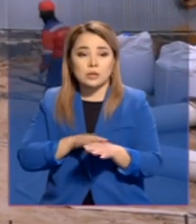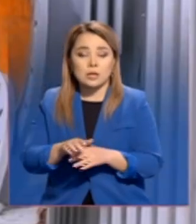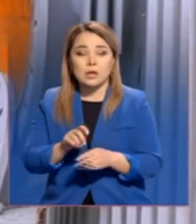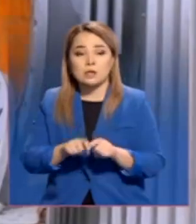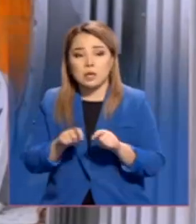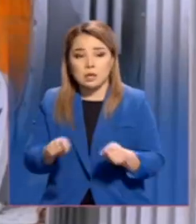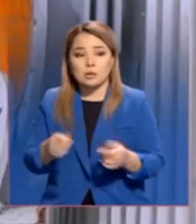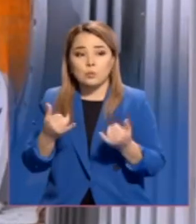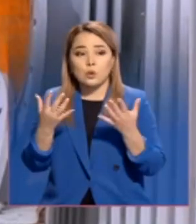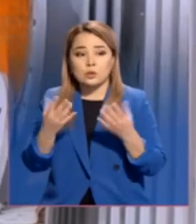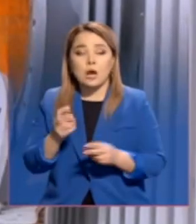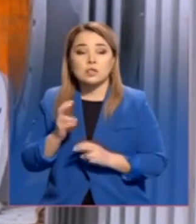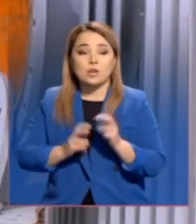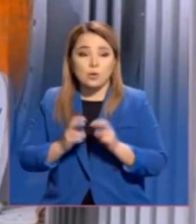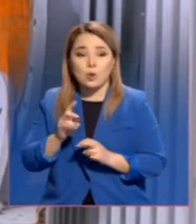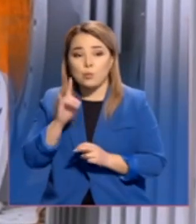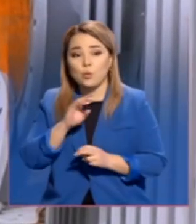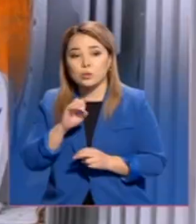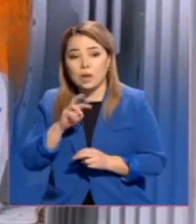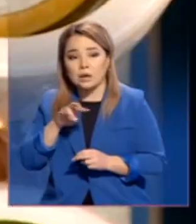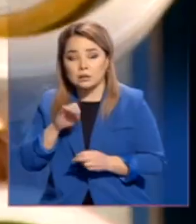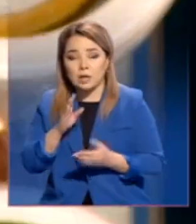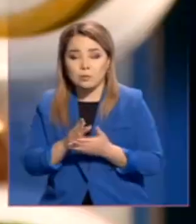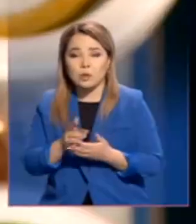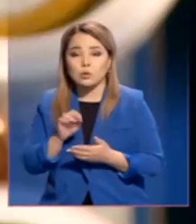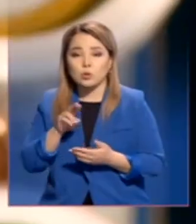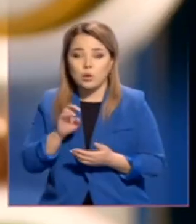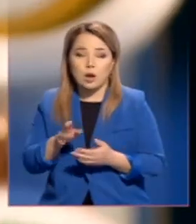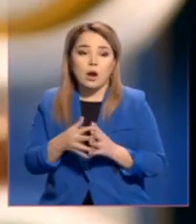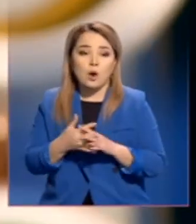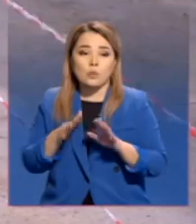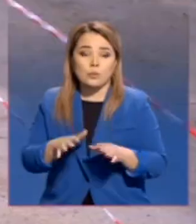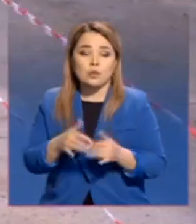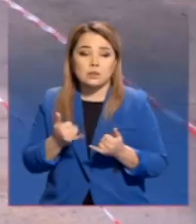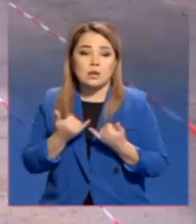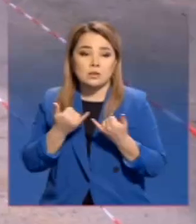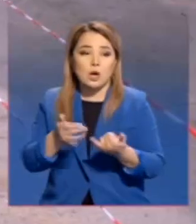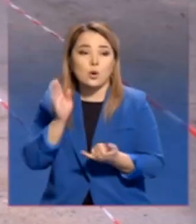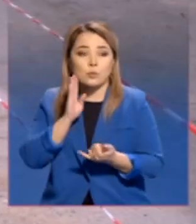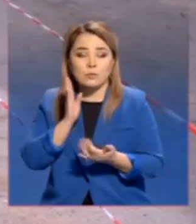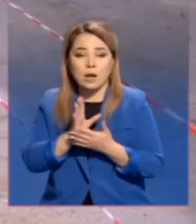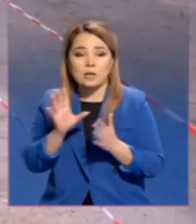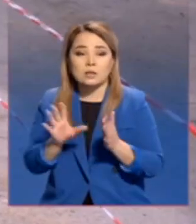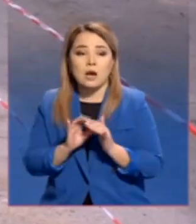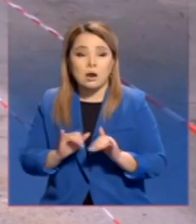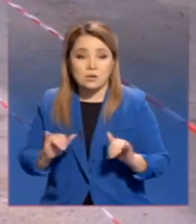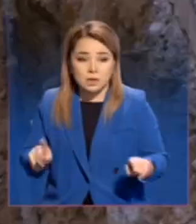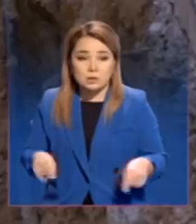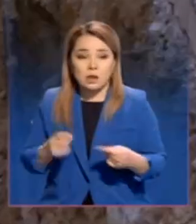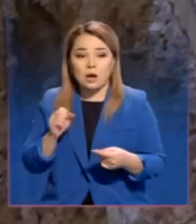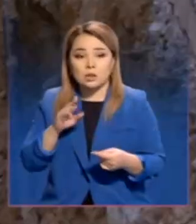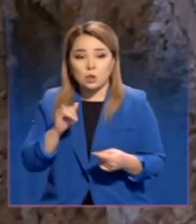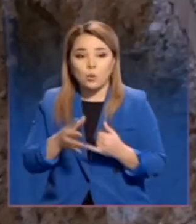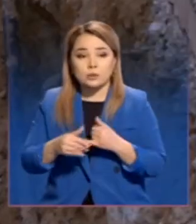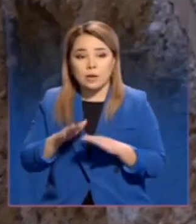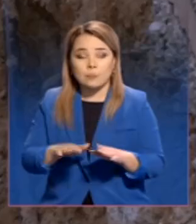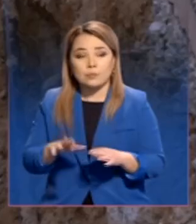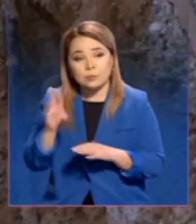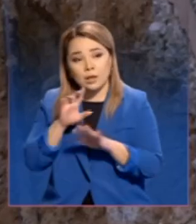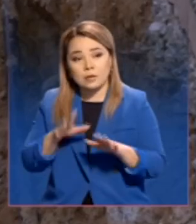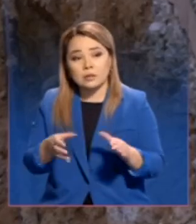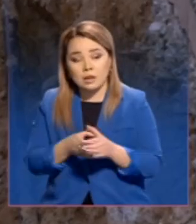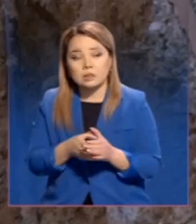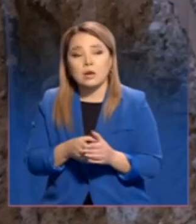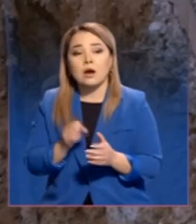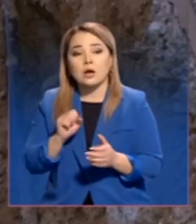жатыр. Бүгінгі таңда зауыт мұнайлы ауданы мен Құрық ауылына ауыз су беріп отыр. Ал қуаты артқан кезде Ақтаудың маңындағы елді мекендер